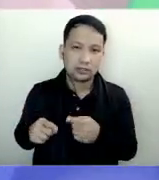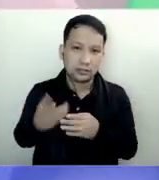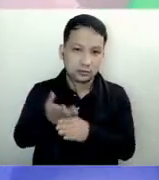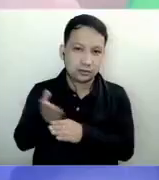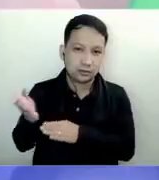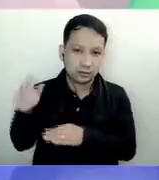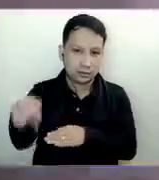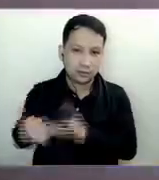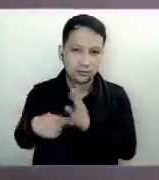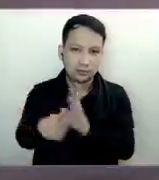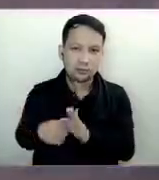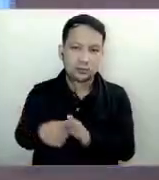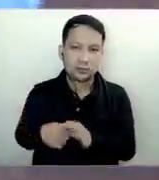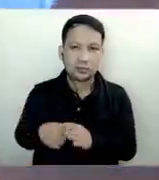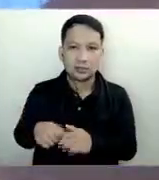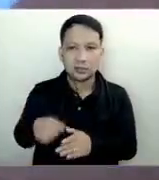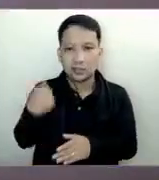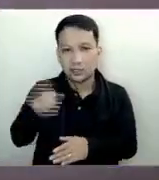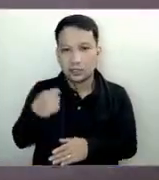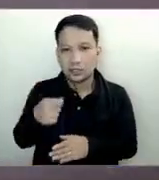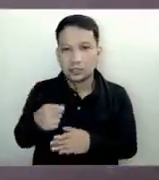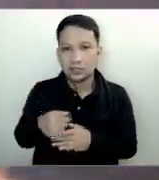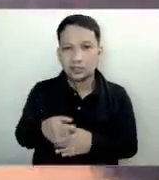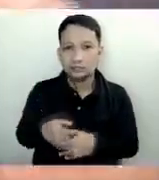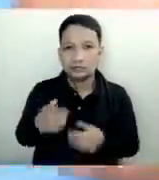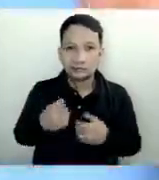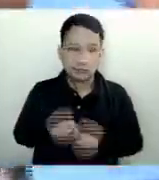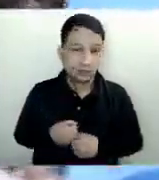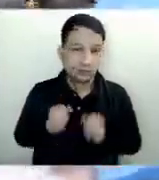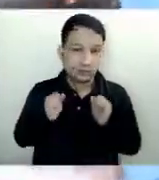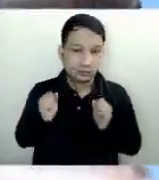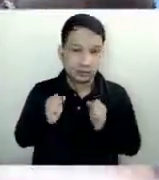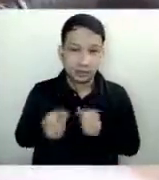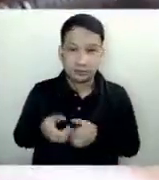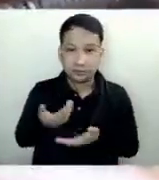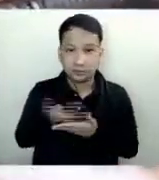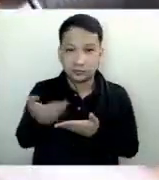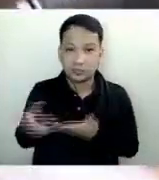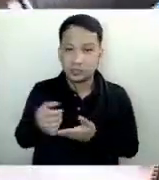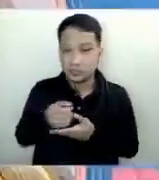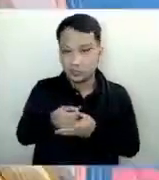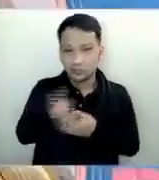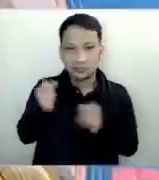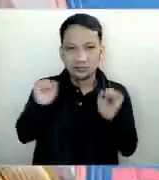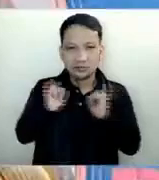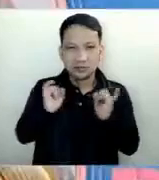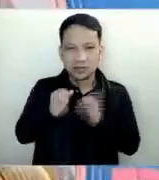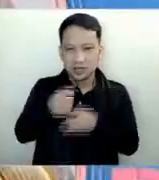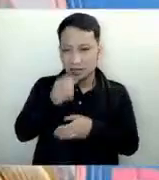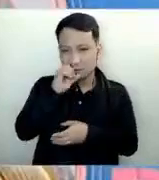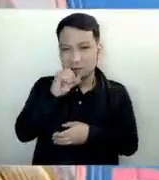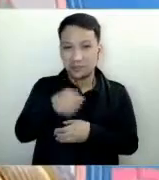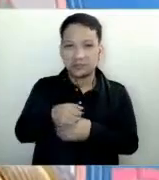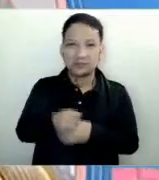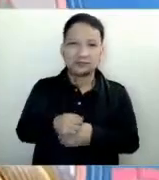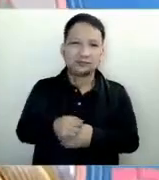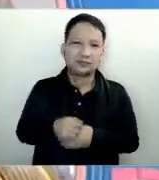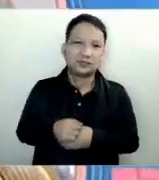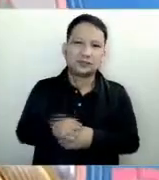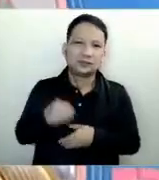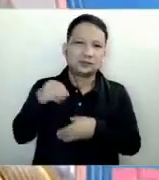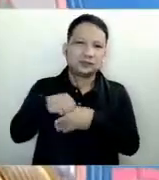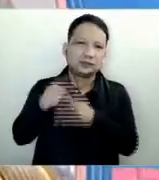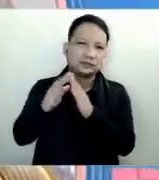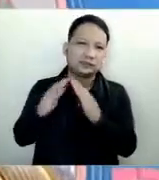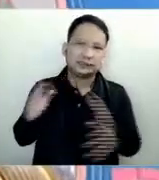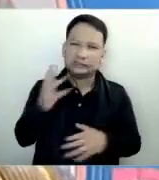ang pagpapalamig para gumaan kahit paano ang pakiramdam. Hindi po talaga maiwasan lumabas dahil sobrang init po sa loob ng bahay.